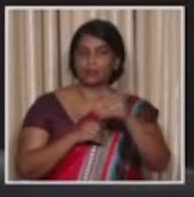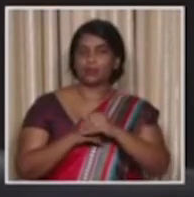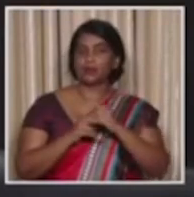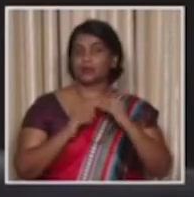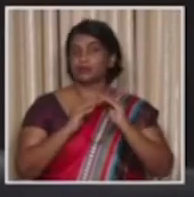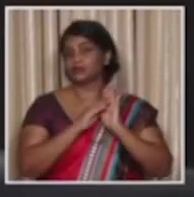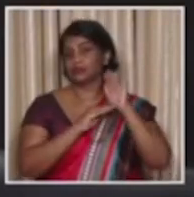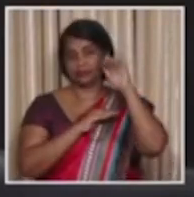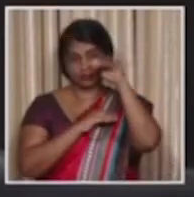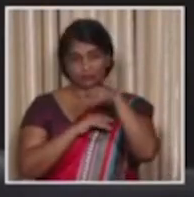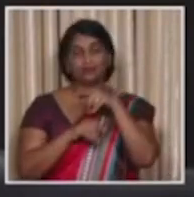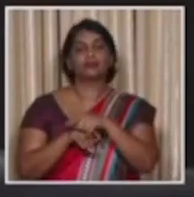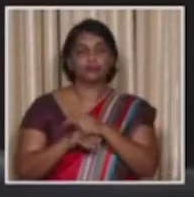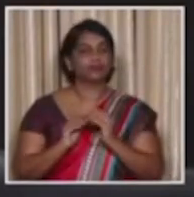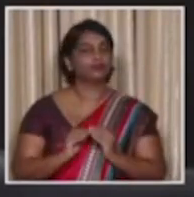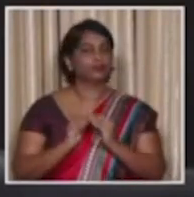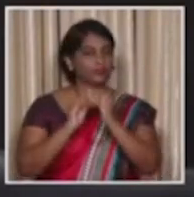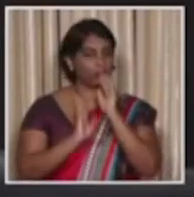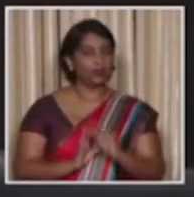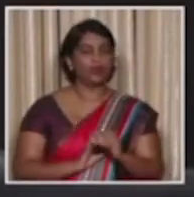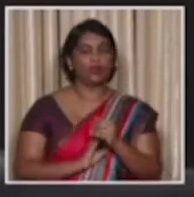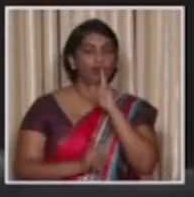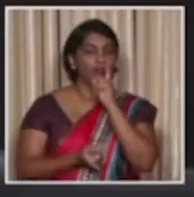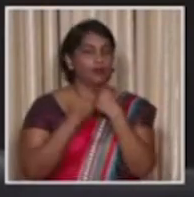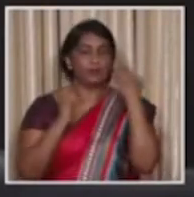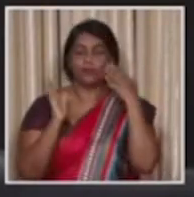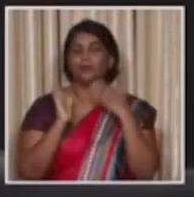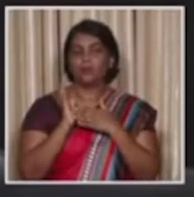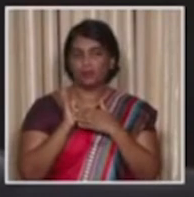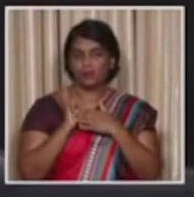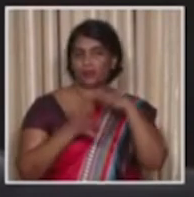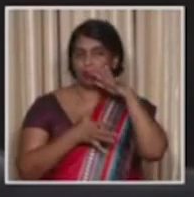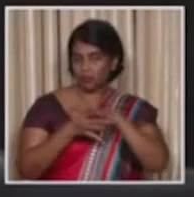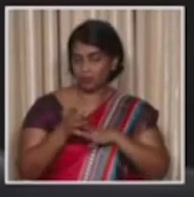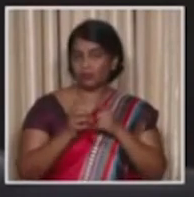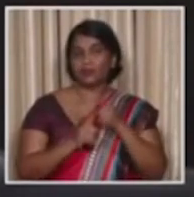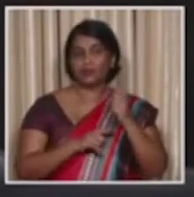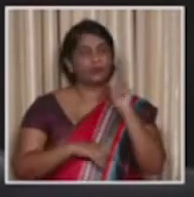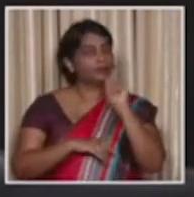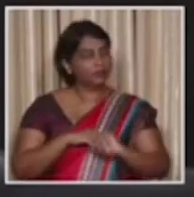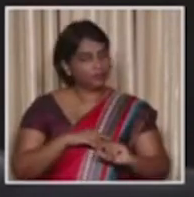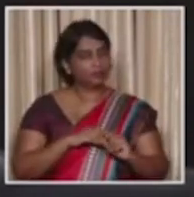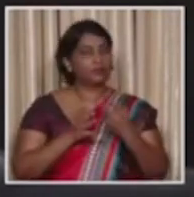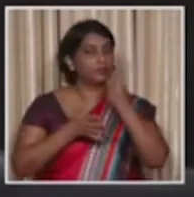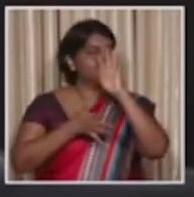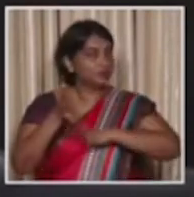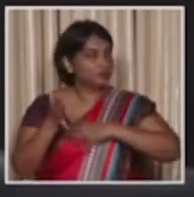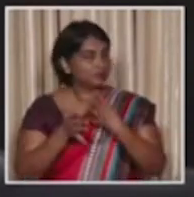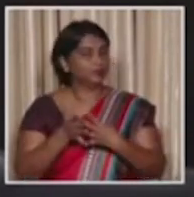ගුවන්ගත මාර්ගයන් ලෙස සංවර්ධනය කිරීම සඳහා වන ශක්්‍යතා අධ්‍යයනය සවිස්තරාත්මක ඉංජිනේරු සැලසුම් ඇස්තමේන්තු